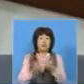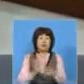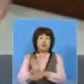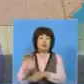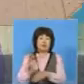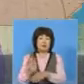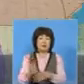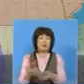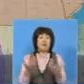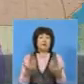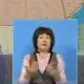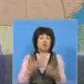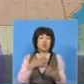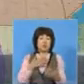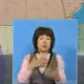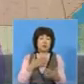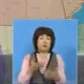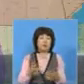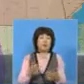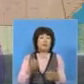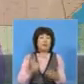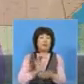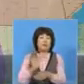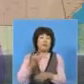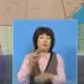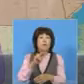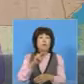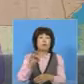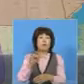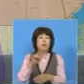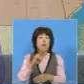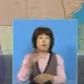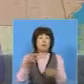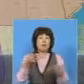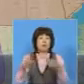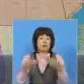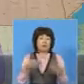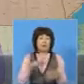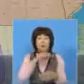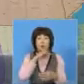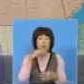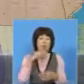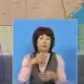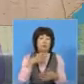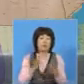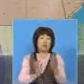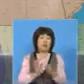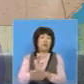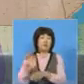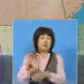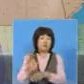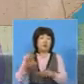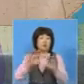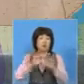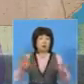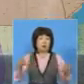Мы сейчас заявились о проекте полипропилена. У нас в Казахстане масса заводов, которые производят трубы из пластика и